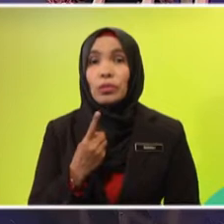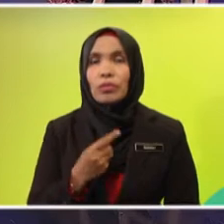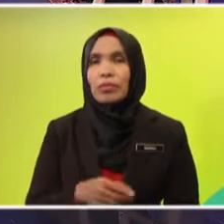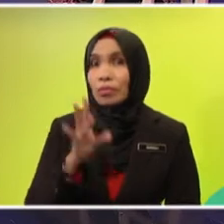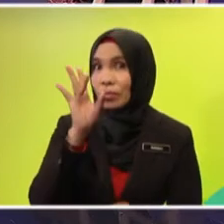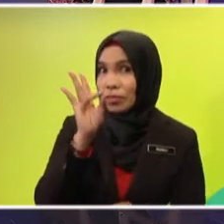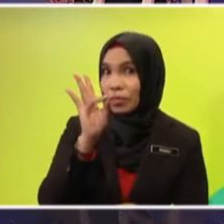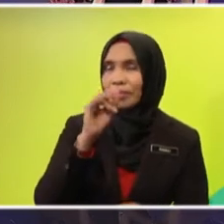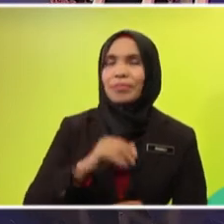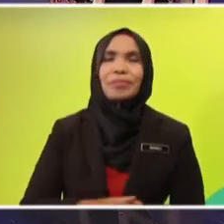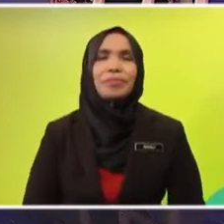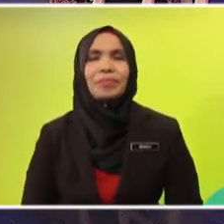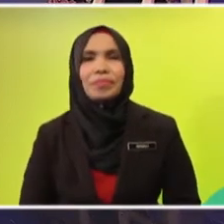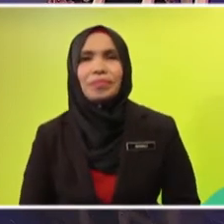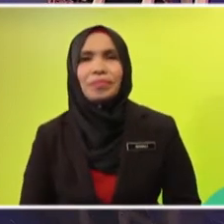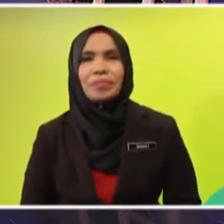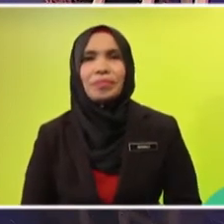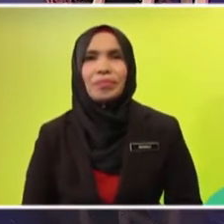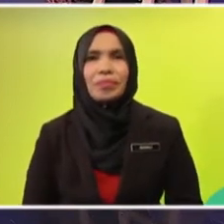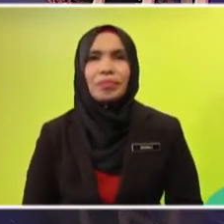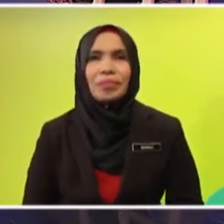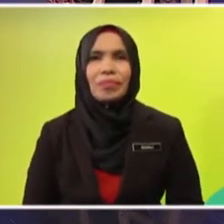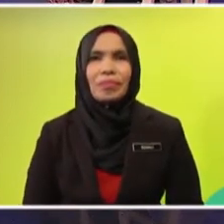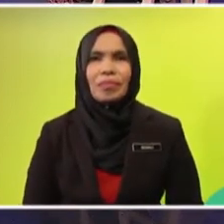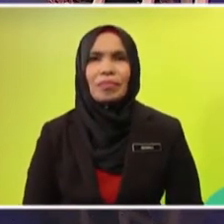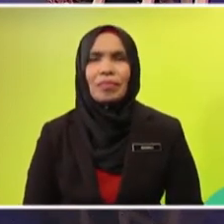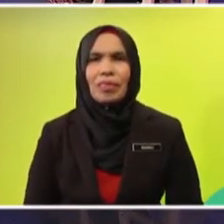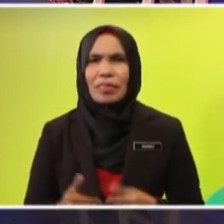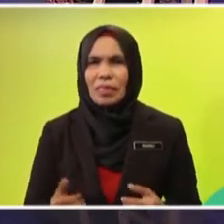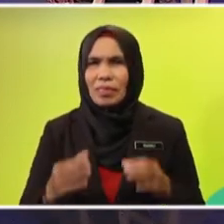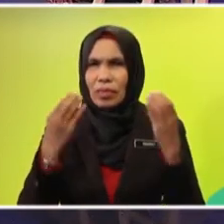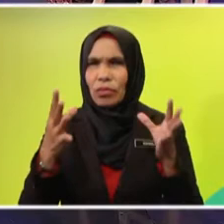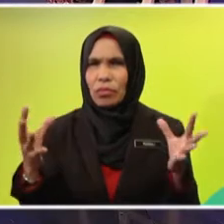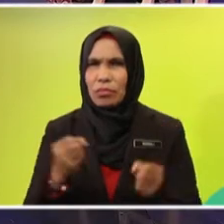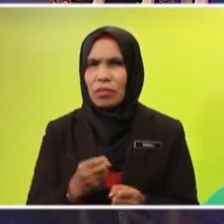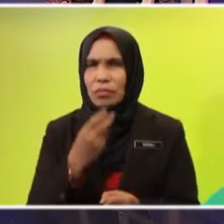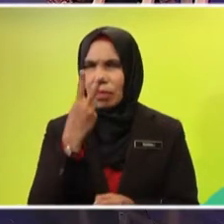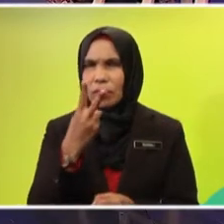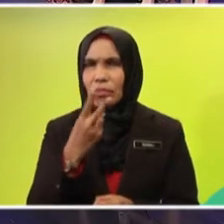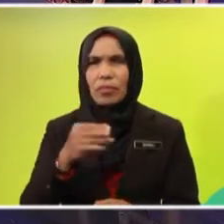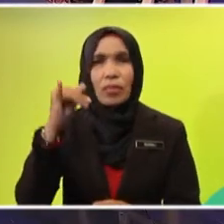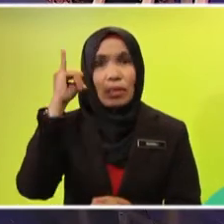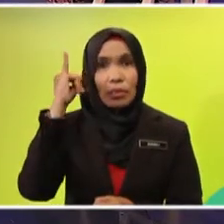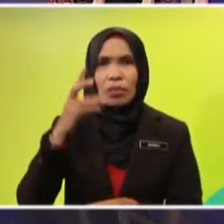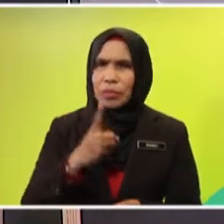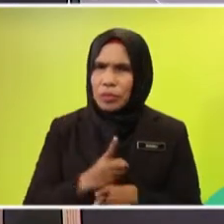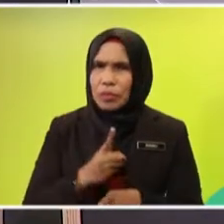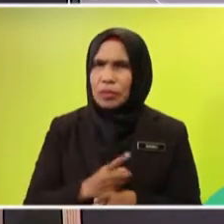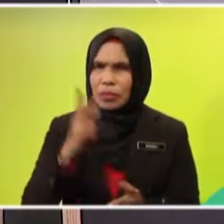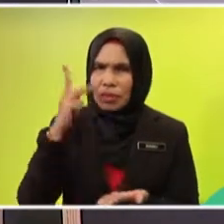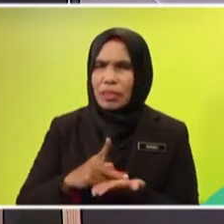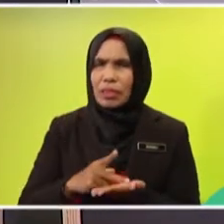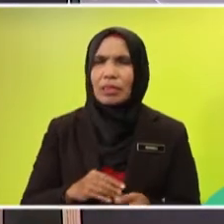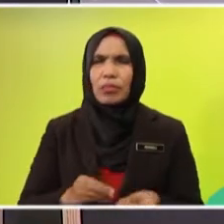jiwa akibat istirnya cek gula teknoif Anda boleh kenal kebonombo Oke deh kita dah menombok dan kita